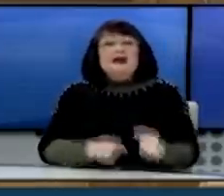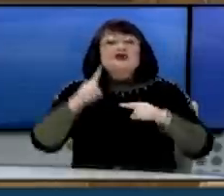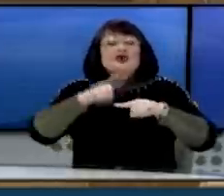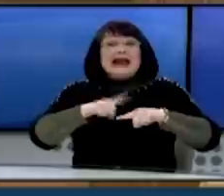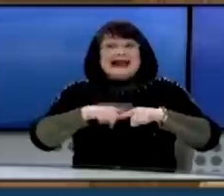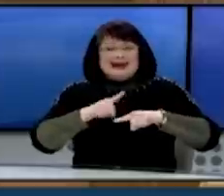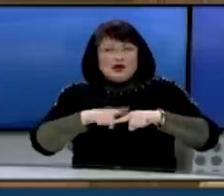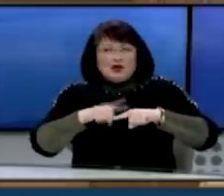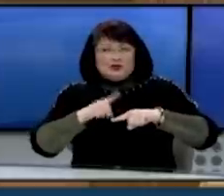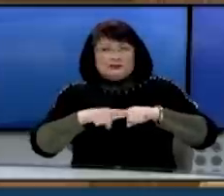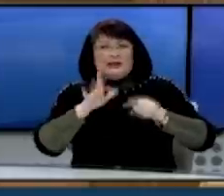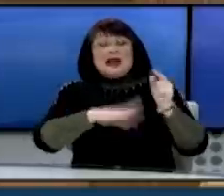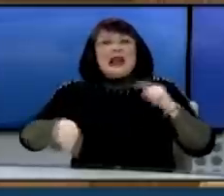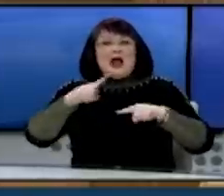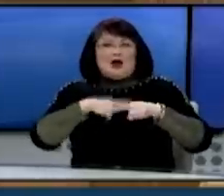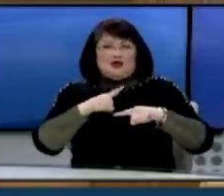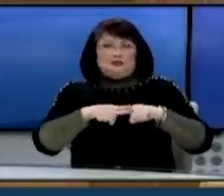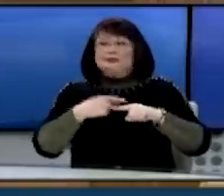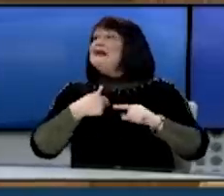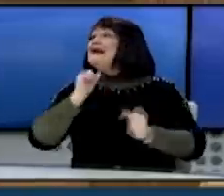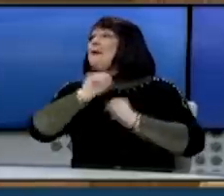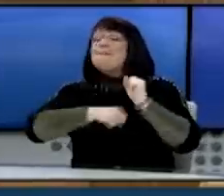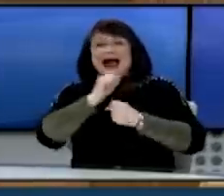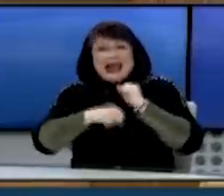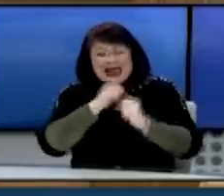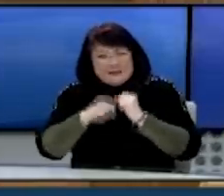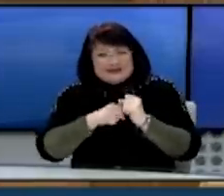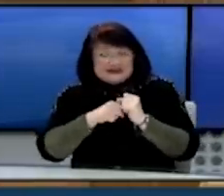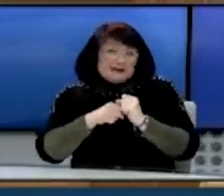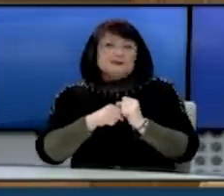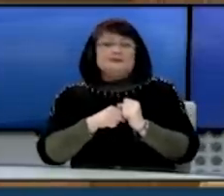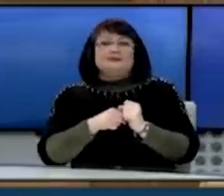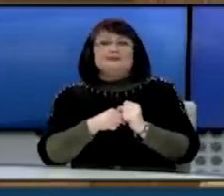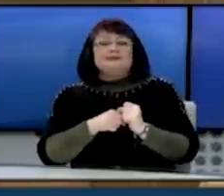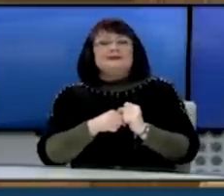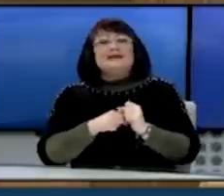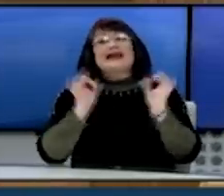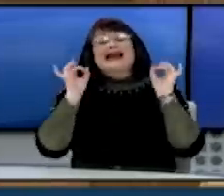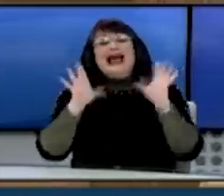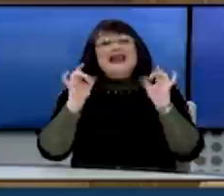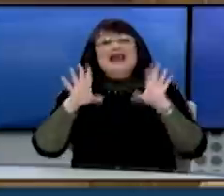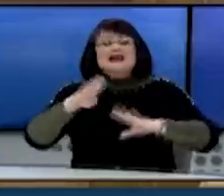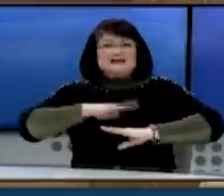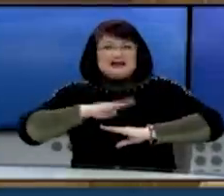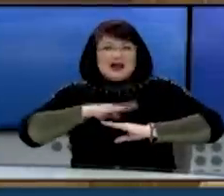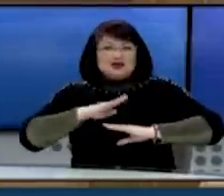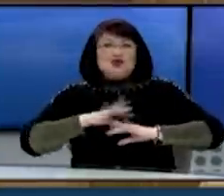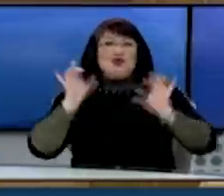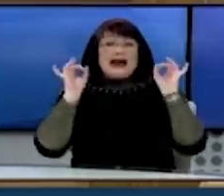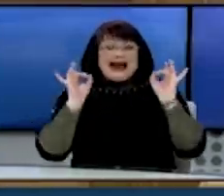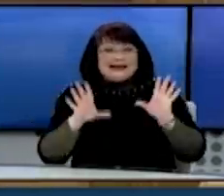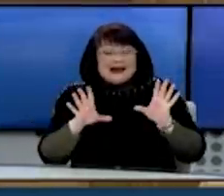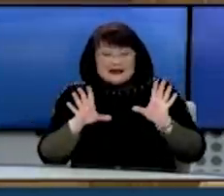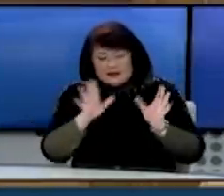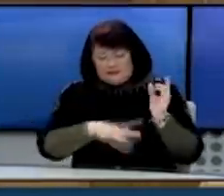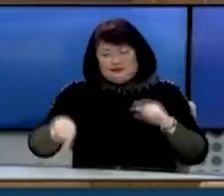πάρει τα μέτρα του. Να παλέψει ώστε κανένας στρατιωτικός, κανένας φαντάρος, κανένα ελληνικό μέσο, καμιά υποδομή